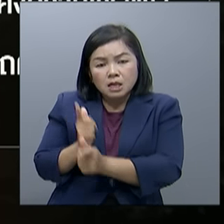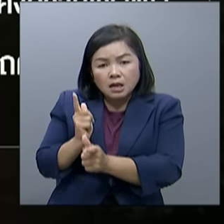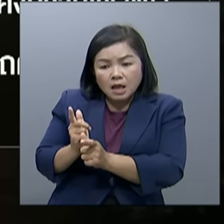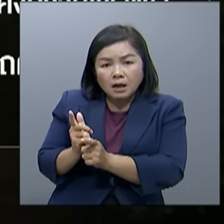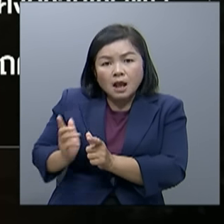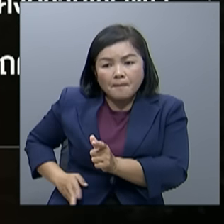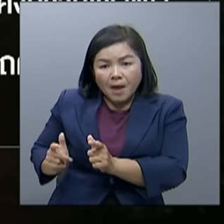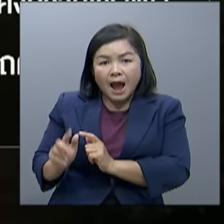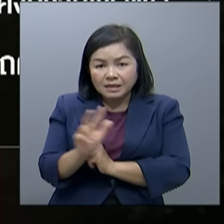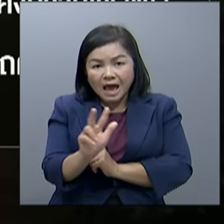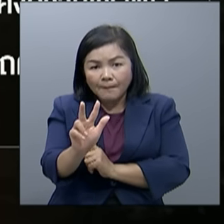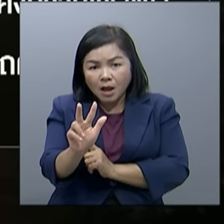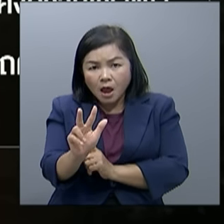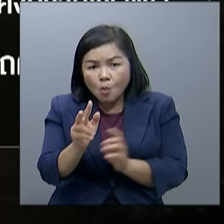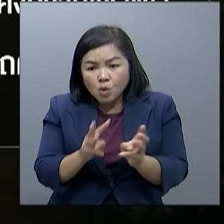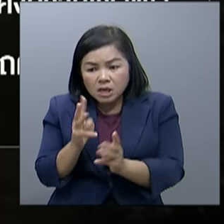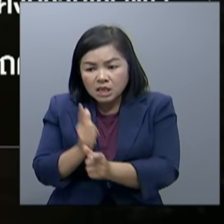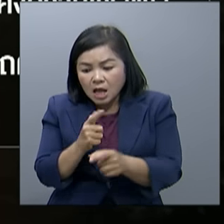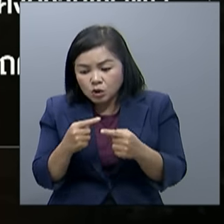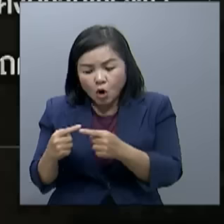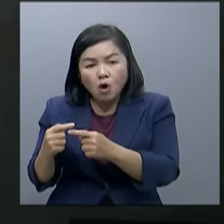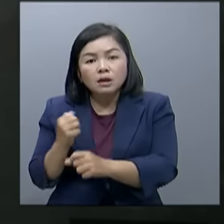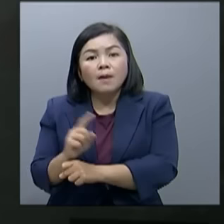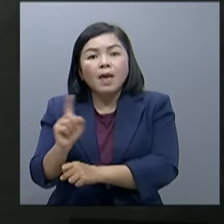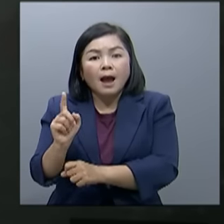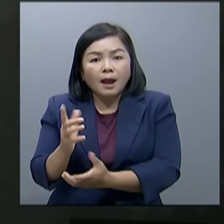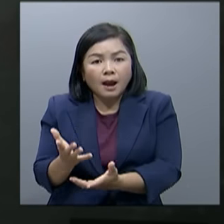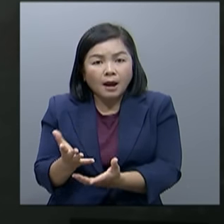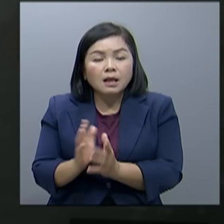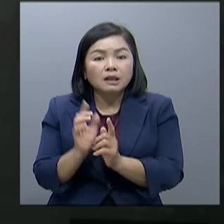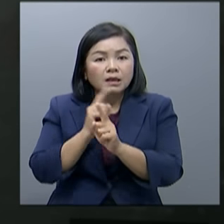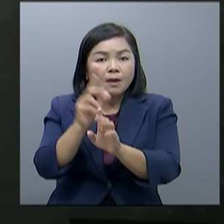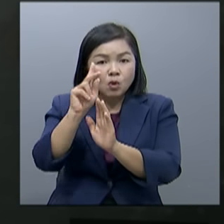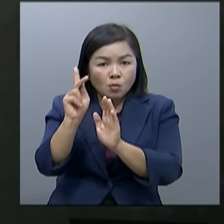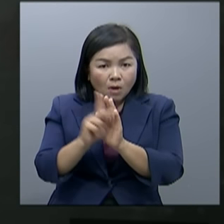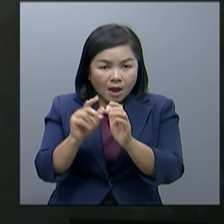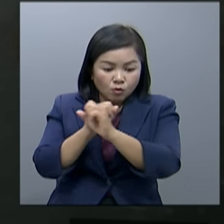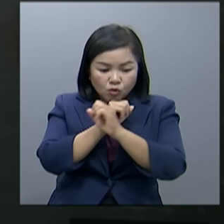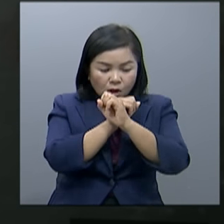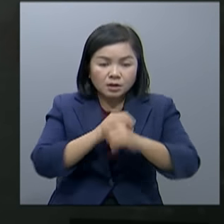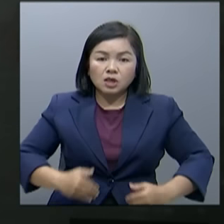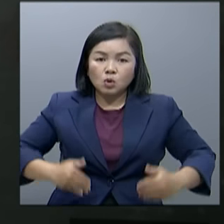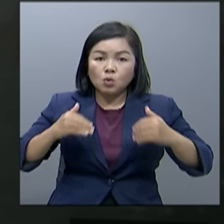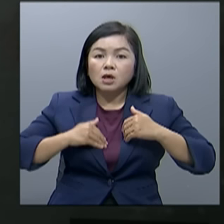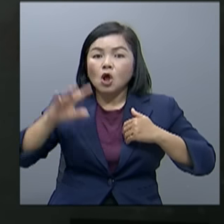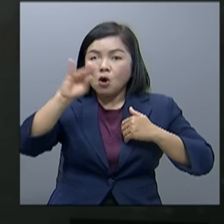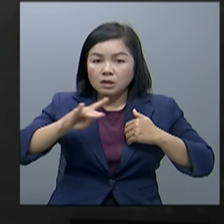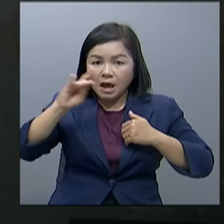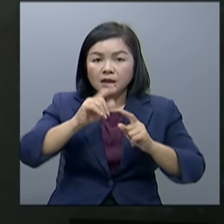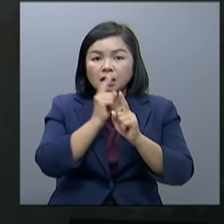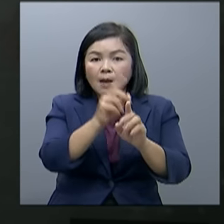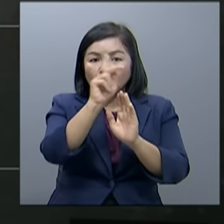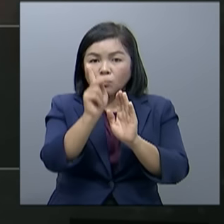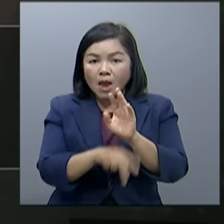เลี้ยงหรือว่าจากนี้จะทำอย่างต่อไปซึ่งในทางกฎหมายพรบคุ้มครองสัตว์มาตรา 20การทารุณกรรม